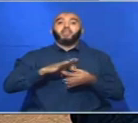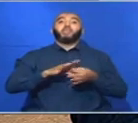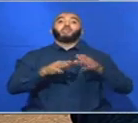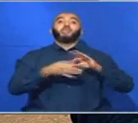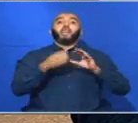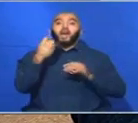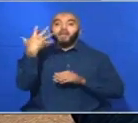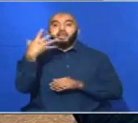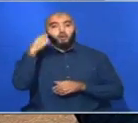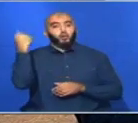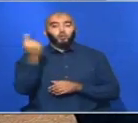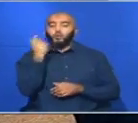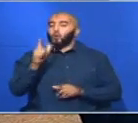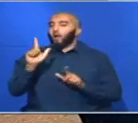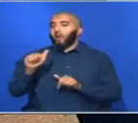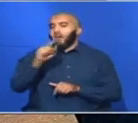بارك